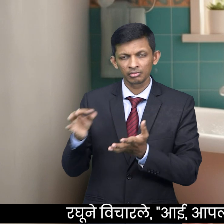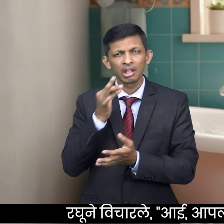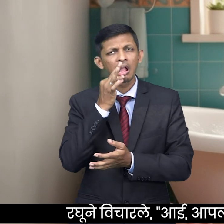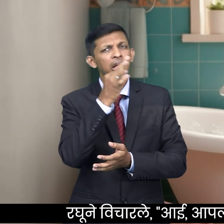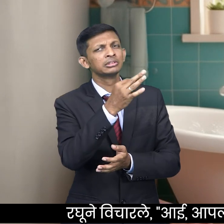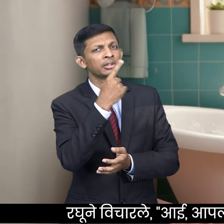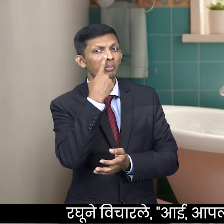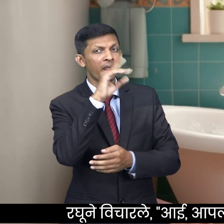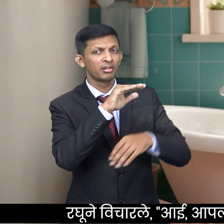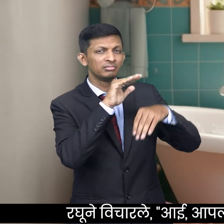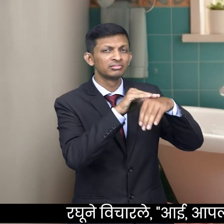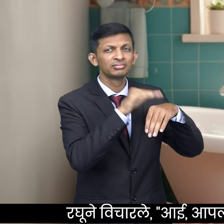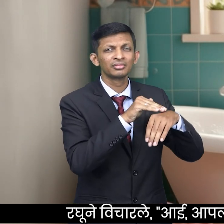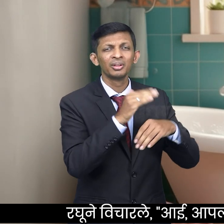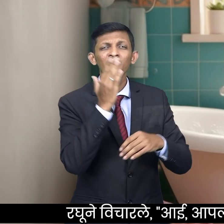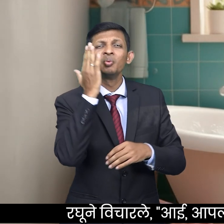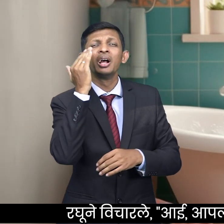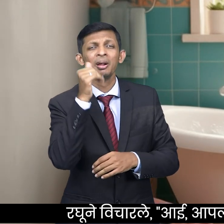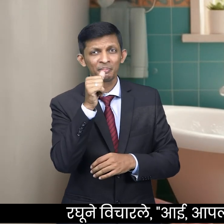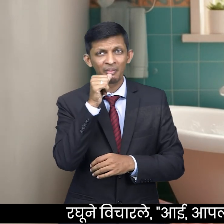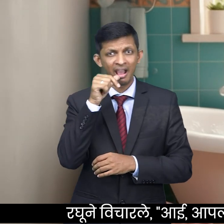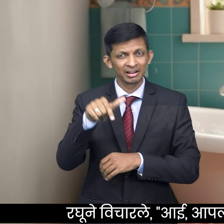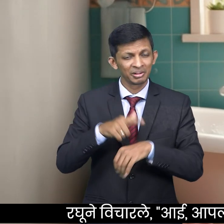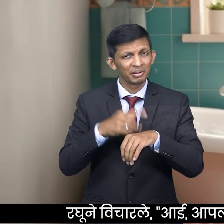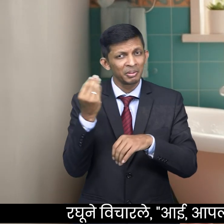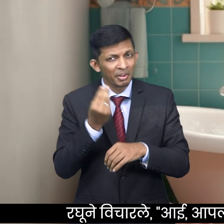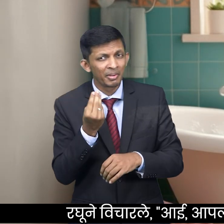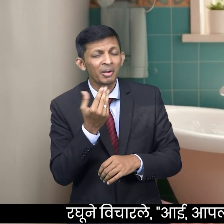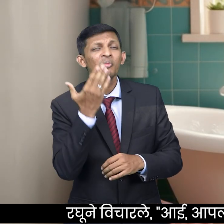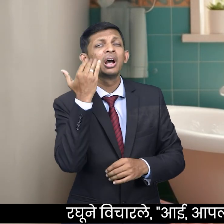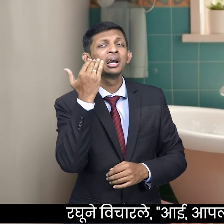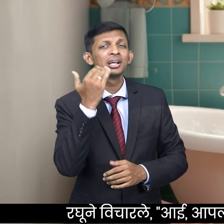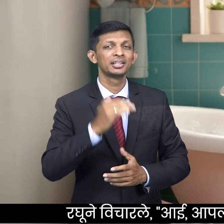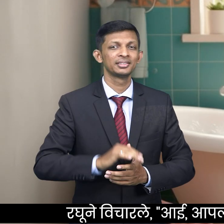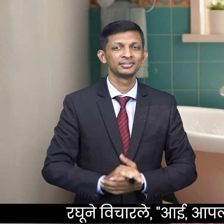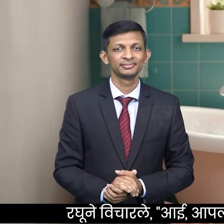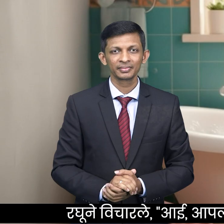रघुने विचारले, आई, आपल्याला फक्त काही तासांसाठीच पाणी का मिळते?